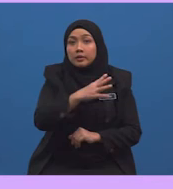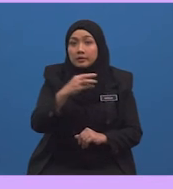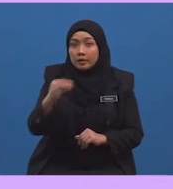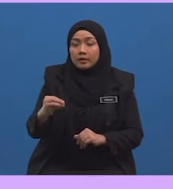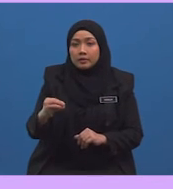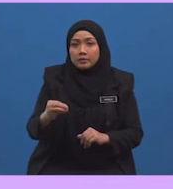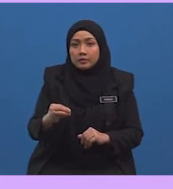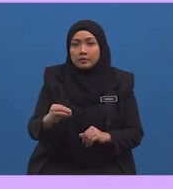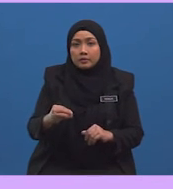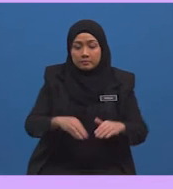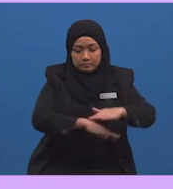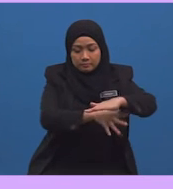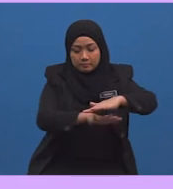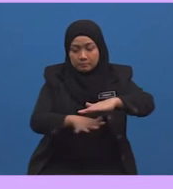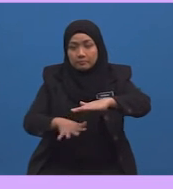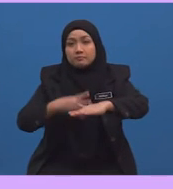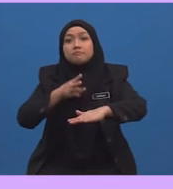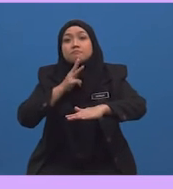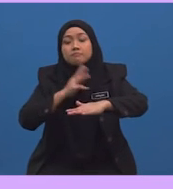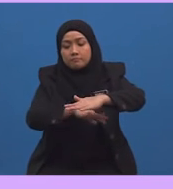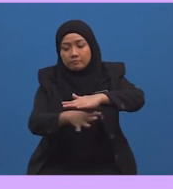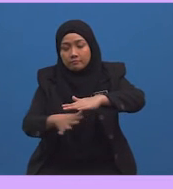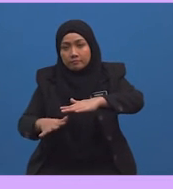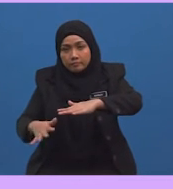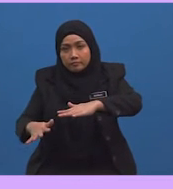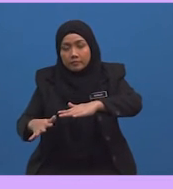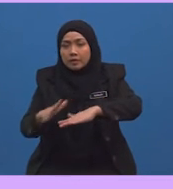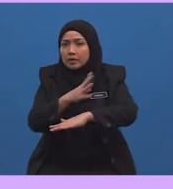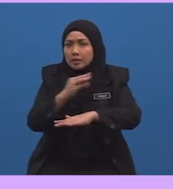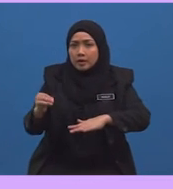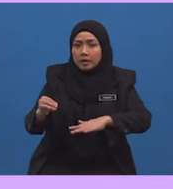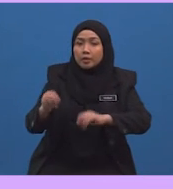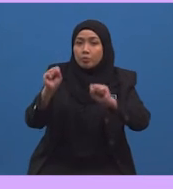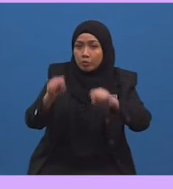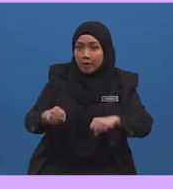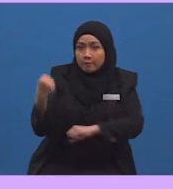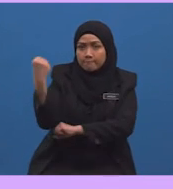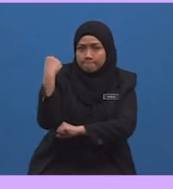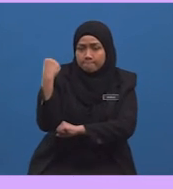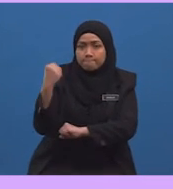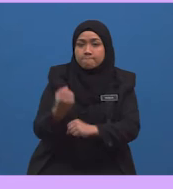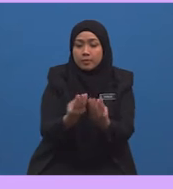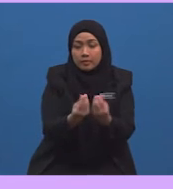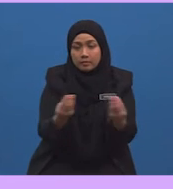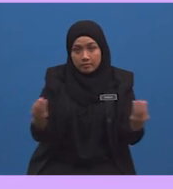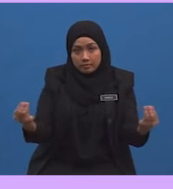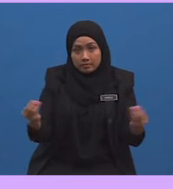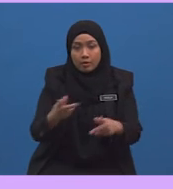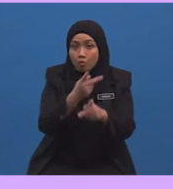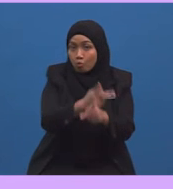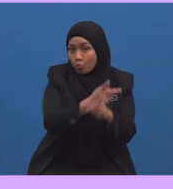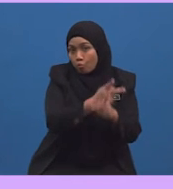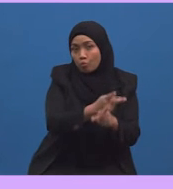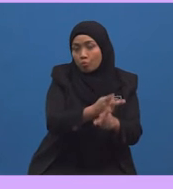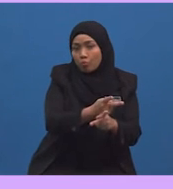di bawah tanah perlahan dan mengelakkan hakisan tanah. Daun-daun pokok yang gugur menutupi